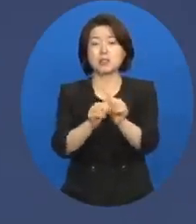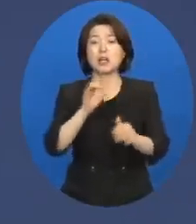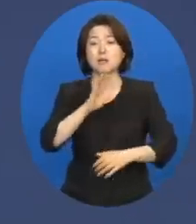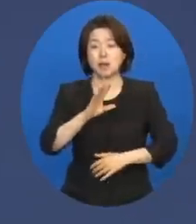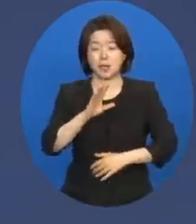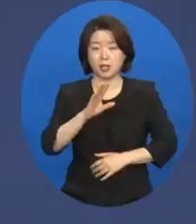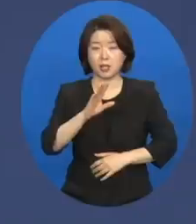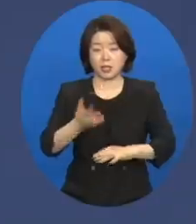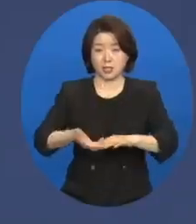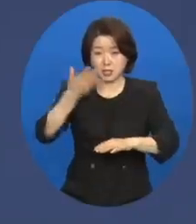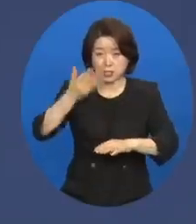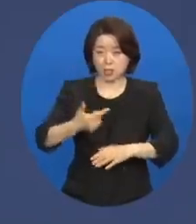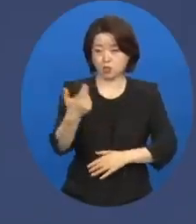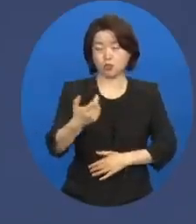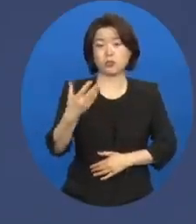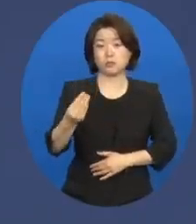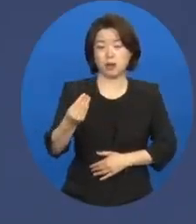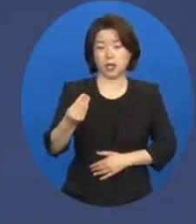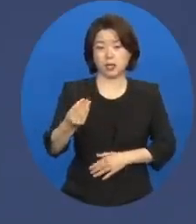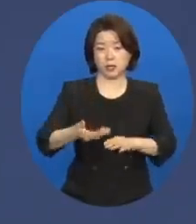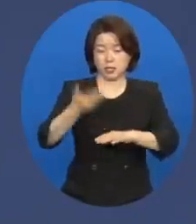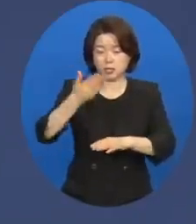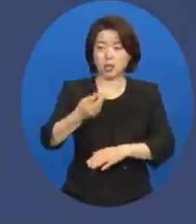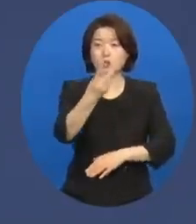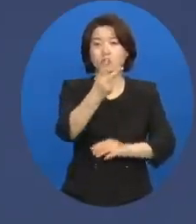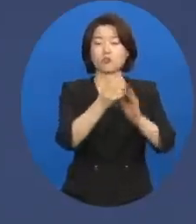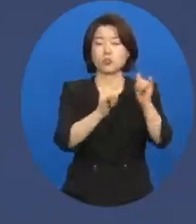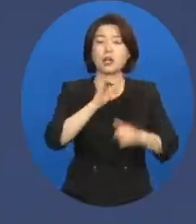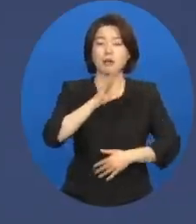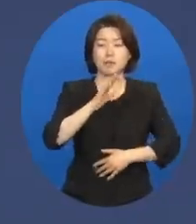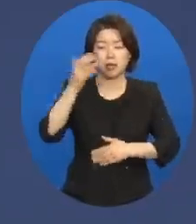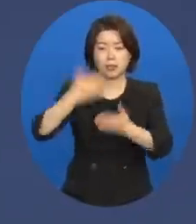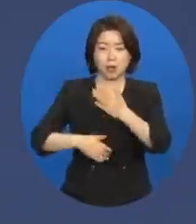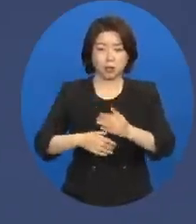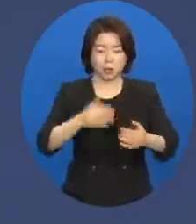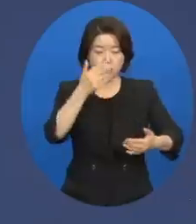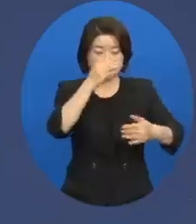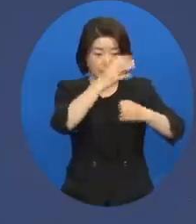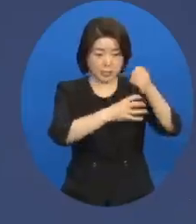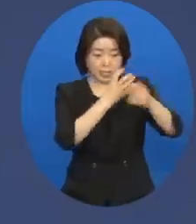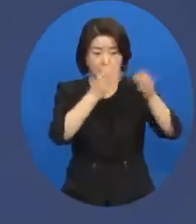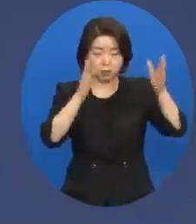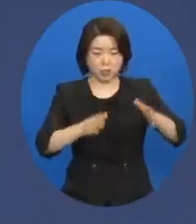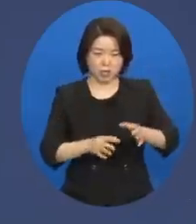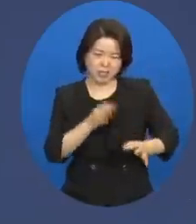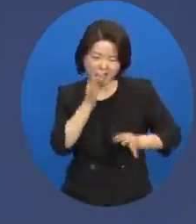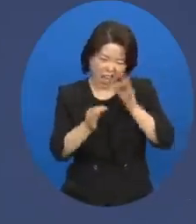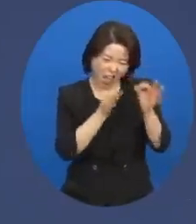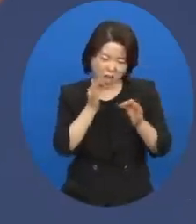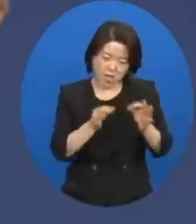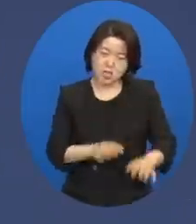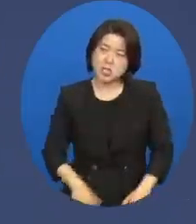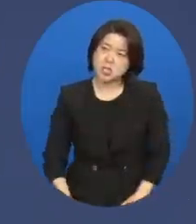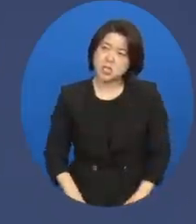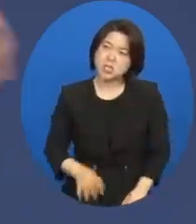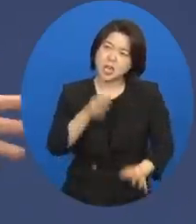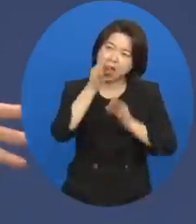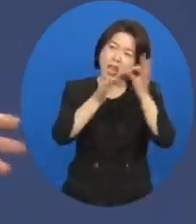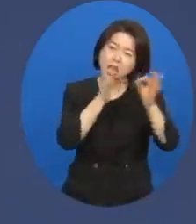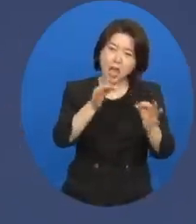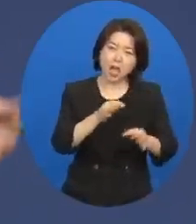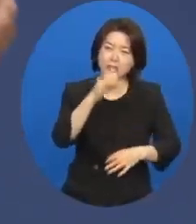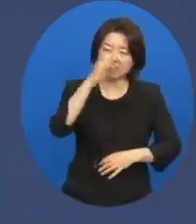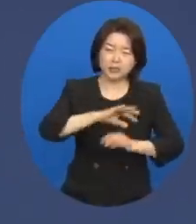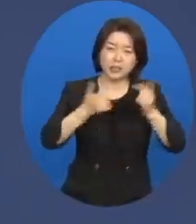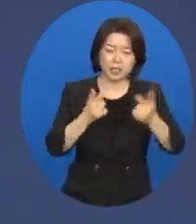넘는 사람 중에 딱 두 명만 남고요. 나머지 40년 동안 악을 쓰다가, 발악을 하다, 그냥이